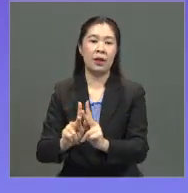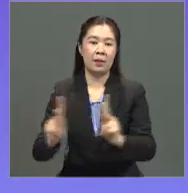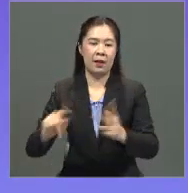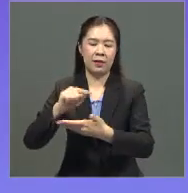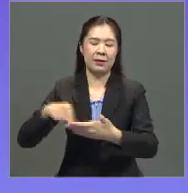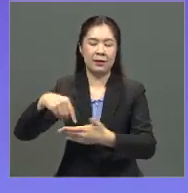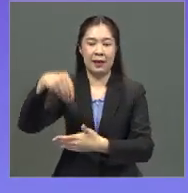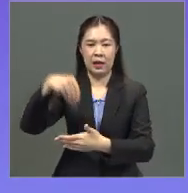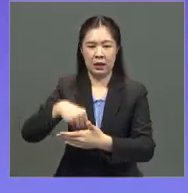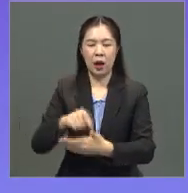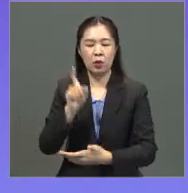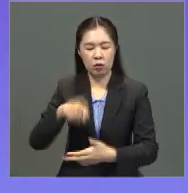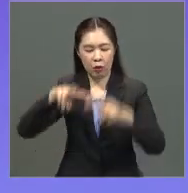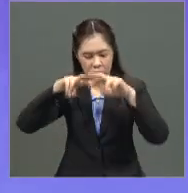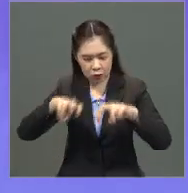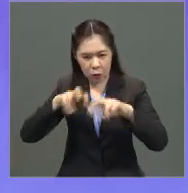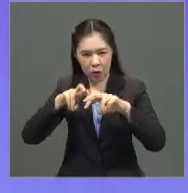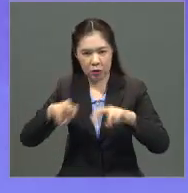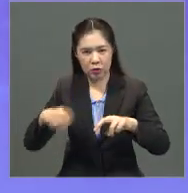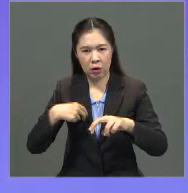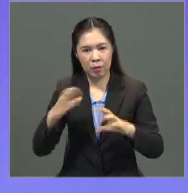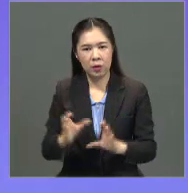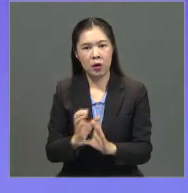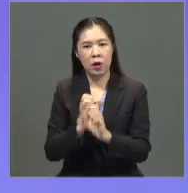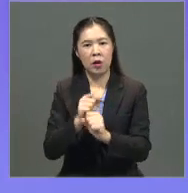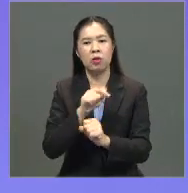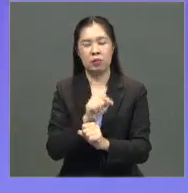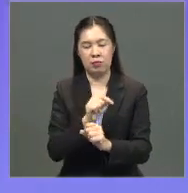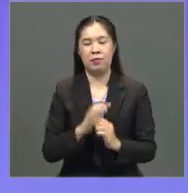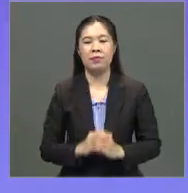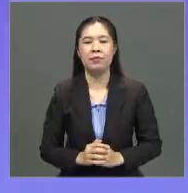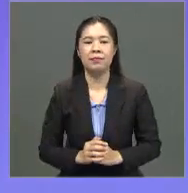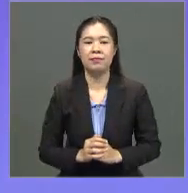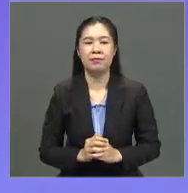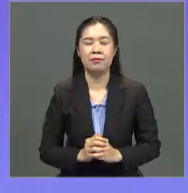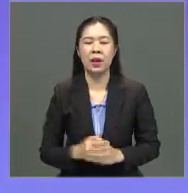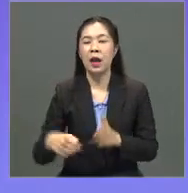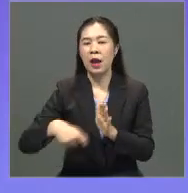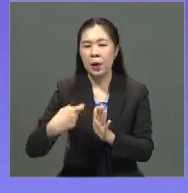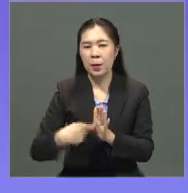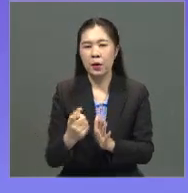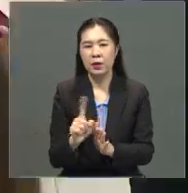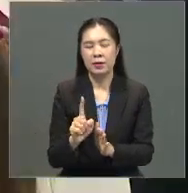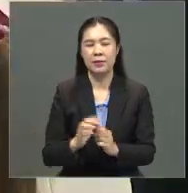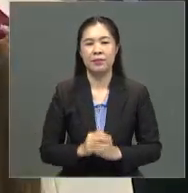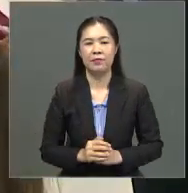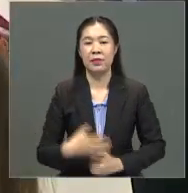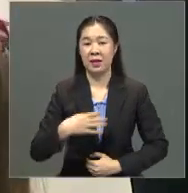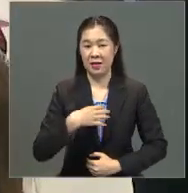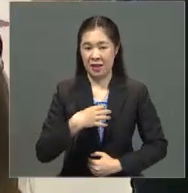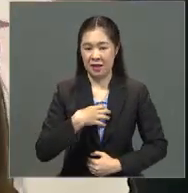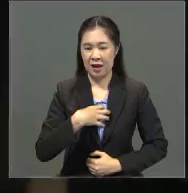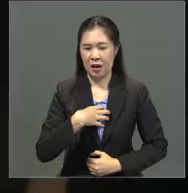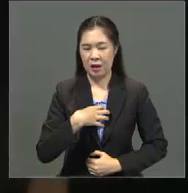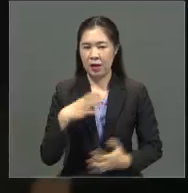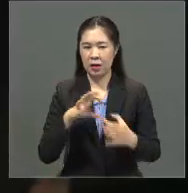ตั้งให้ตรวจสอบและก็เสนอให้ศาลรัฐธรรมนูญวินิจฉัยสั่งยุบพรรคนะครับโดยคุณศรีสุวรรณให้เหตุผลว่าการที่ต้องการไป